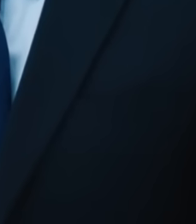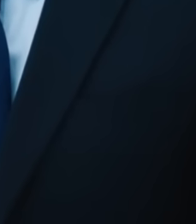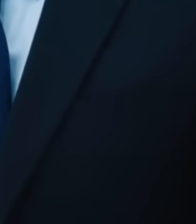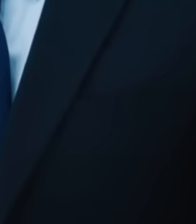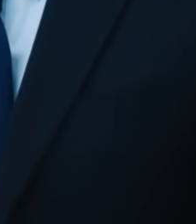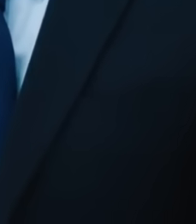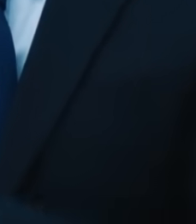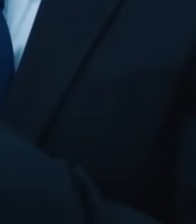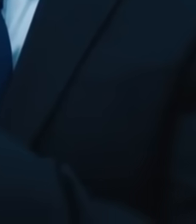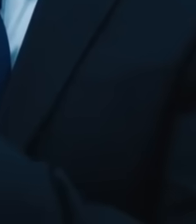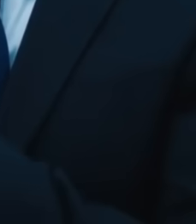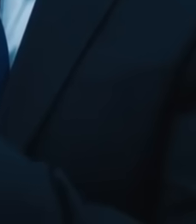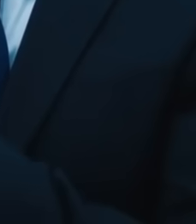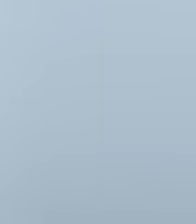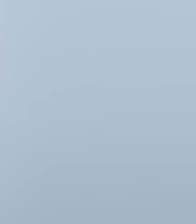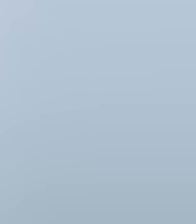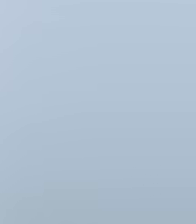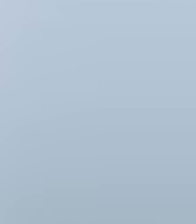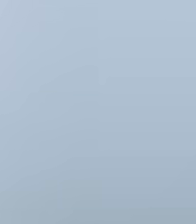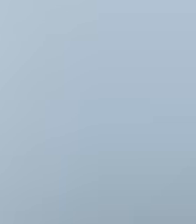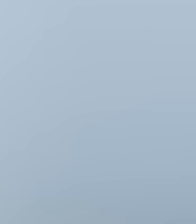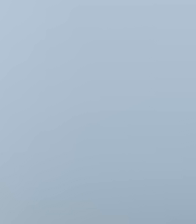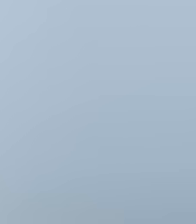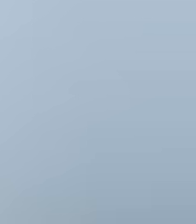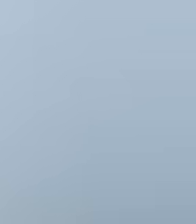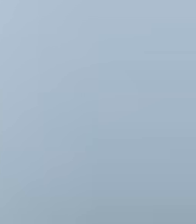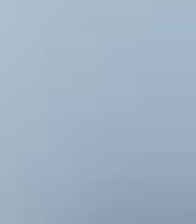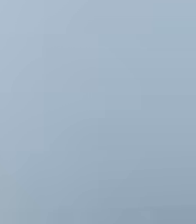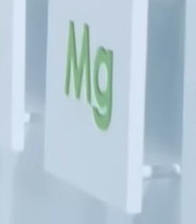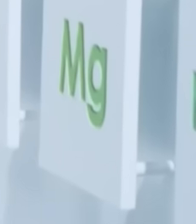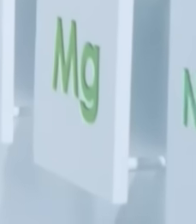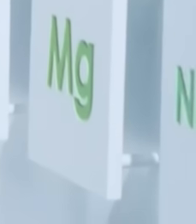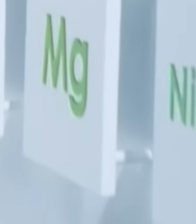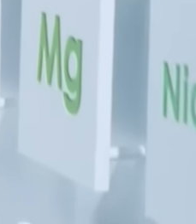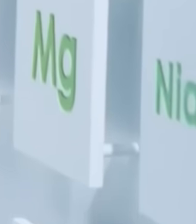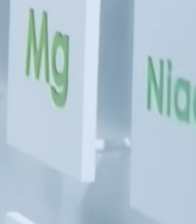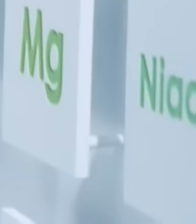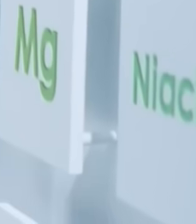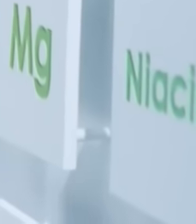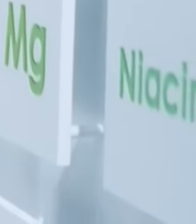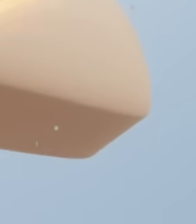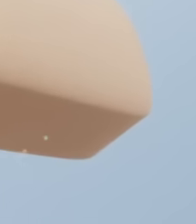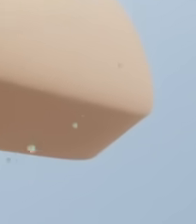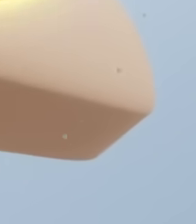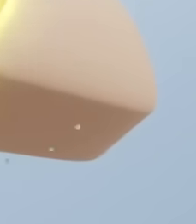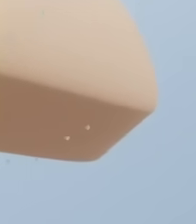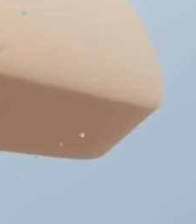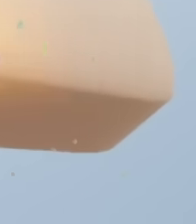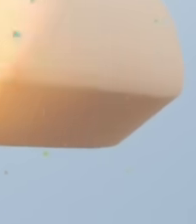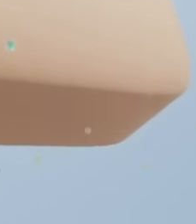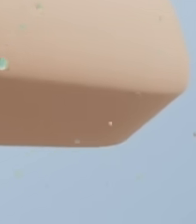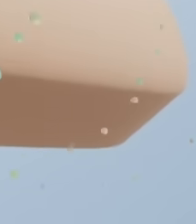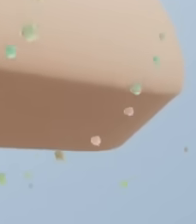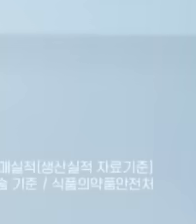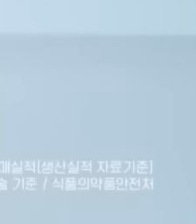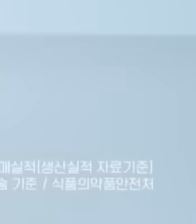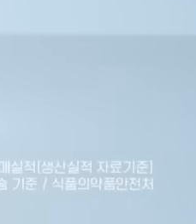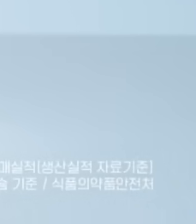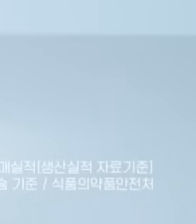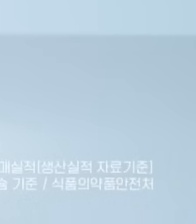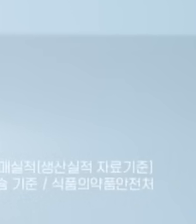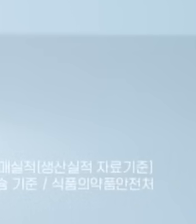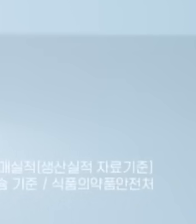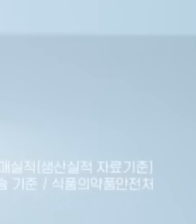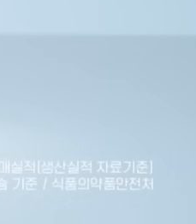고려온단 멀티비타민. 올인원, 한국인 영양에 딱 맞춰. 23가지 비타민과 미네랄을 좋은 원료로 하나를.